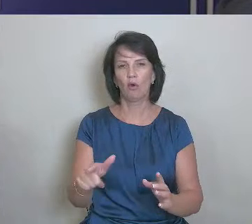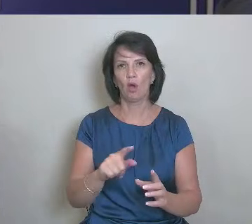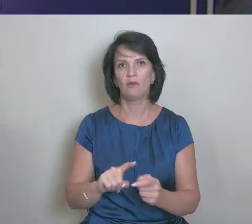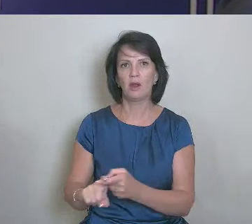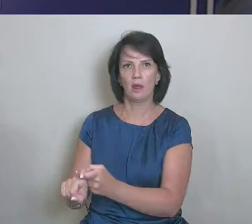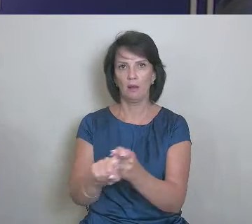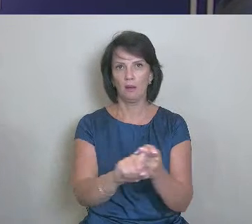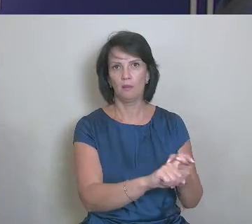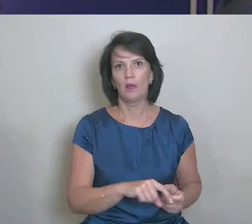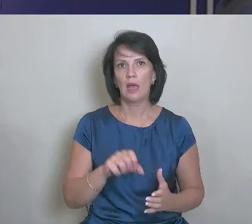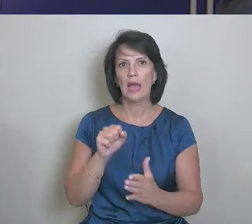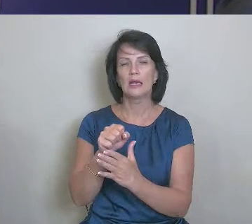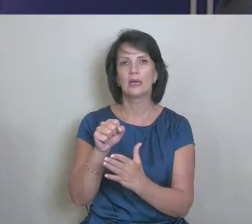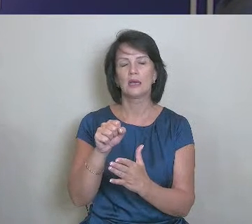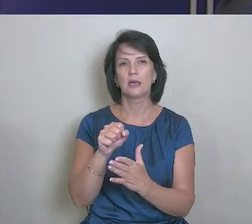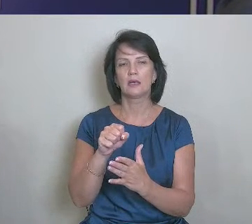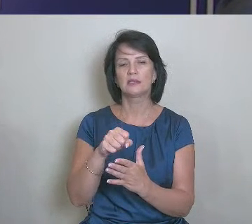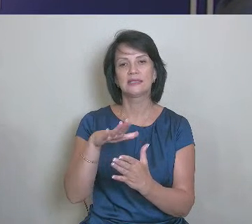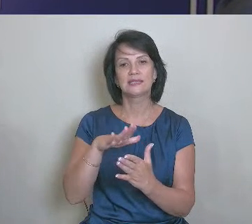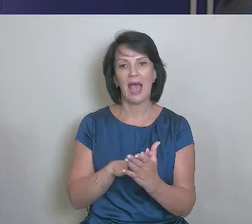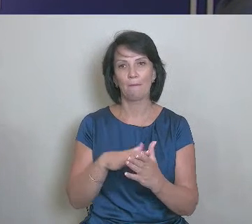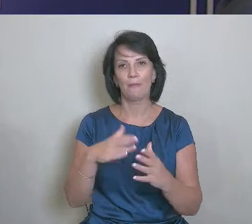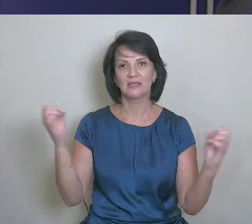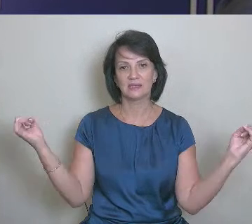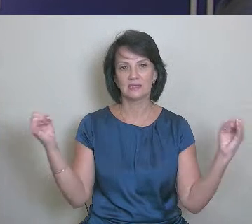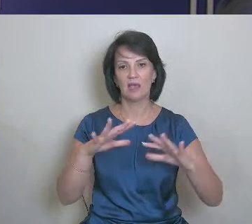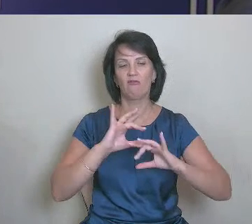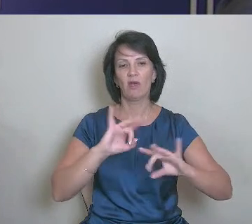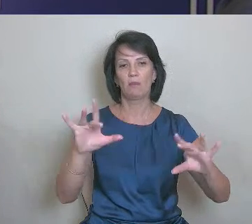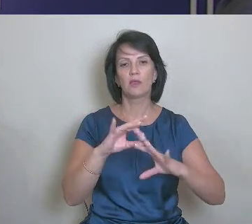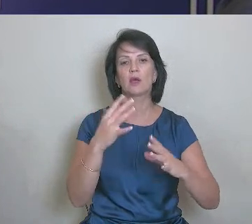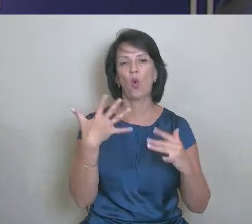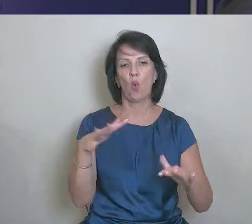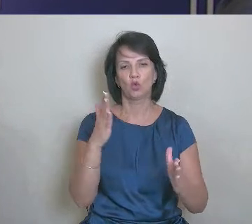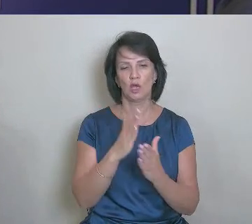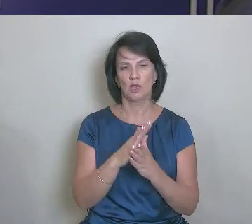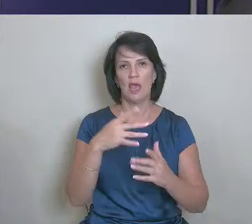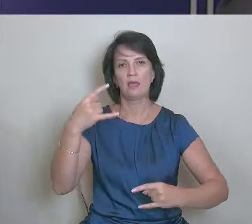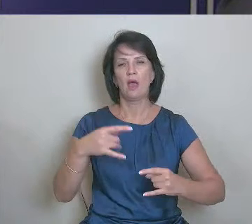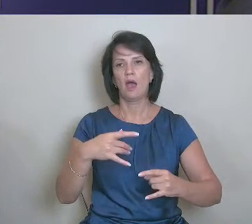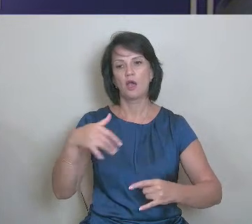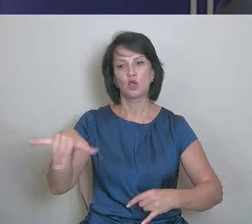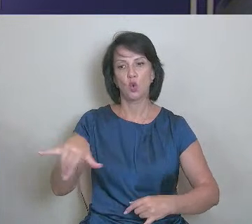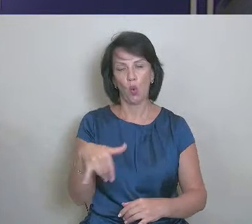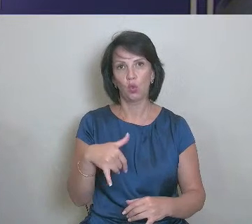pandemic. Доступний на каналах YouTube виборчих проєктів.